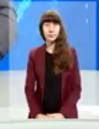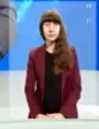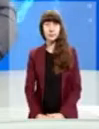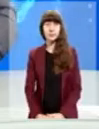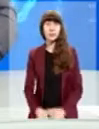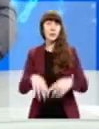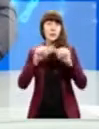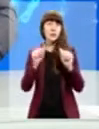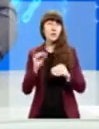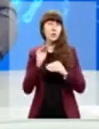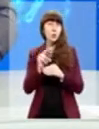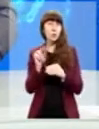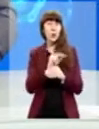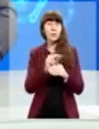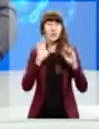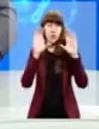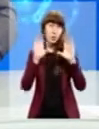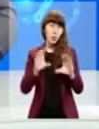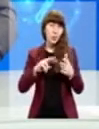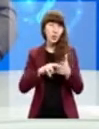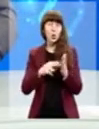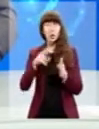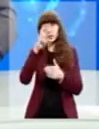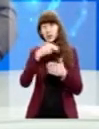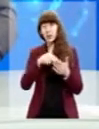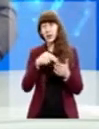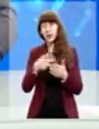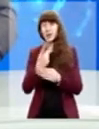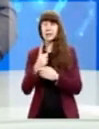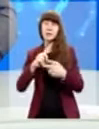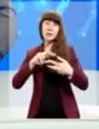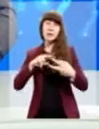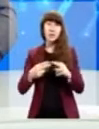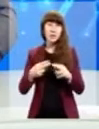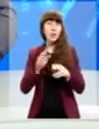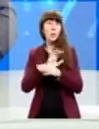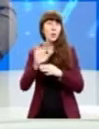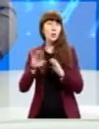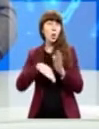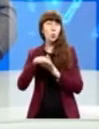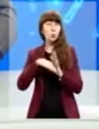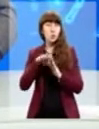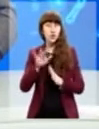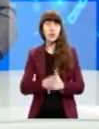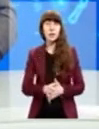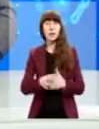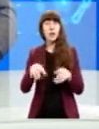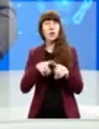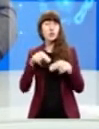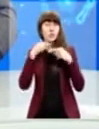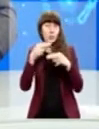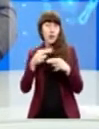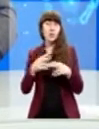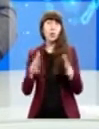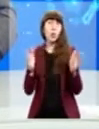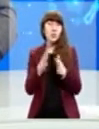сенат внес поправки законопроект о государственных закупках эти изменения направлены на дальнейшее улучшение отрасли в частности упор делается на